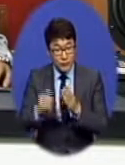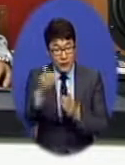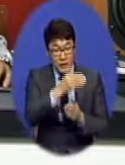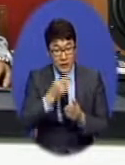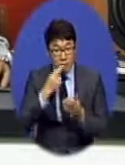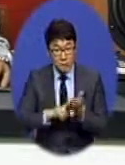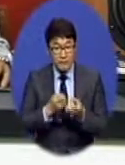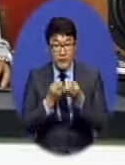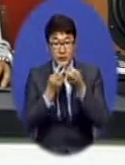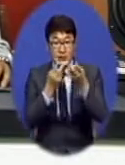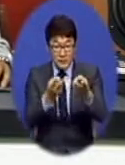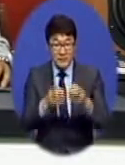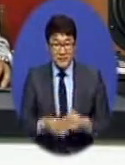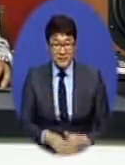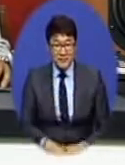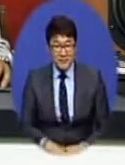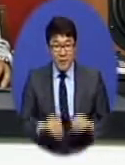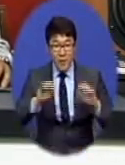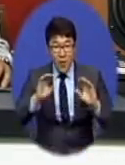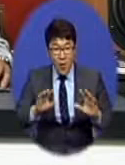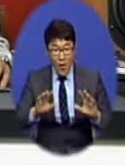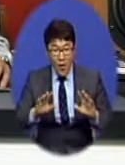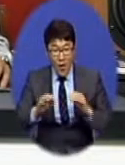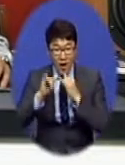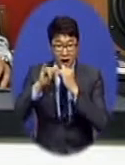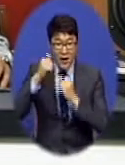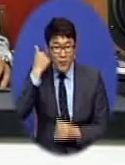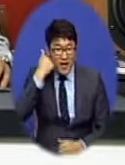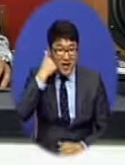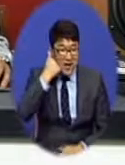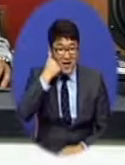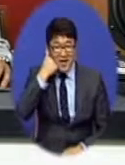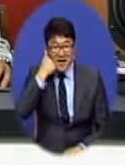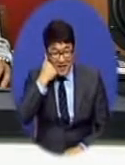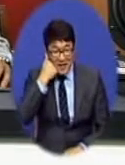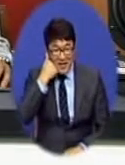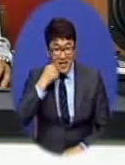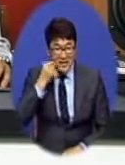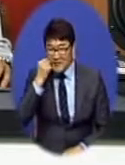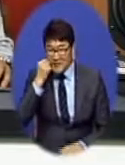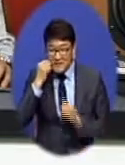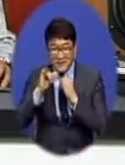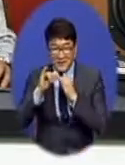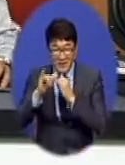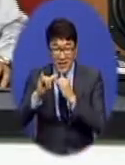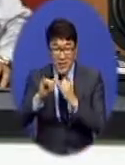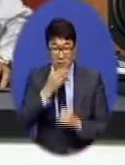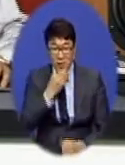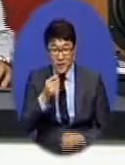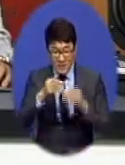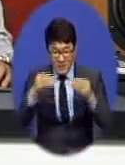브랜드 제품을 드립니다. 네. 자, 오늘의 드디어 시상식이죠. 시상. 예. 네. 자,